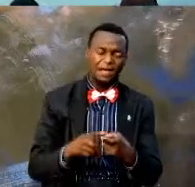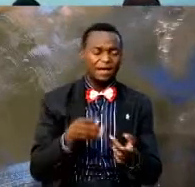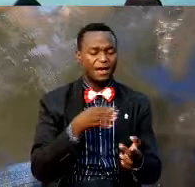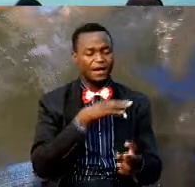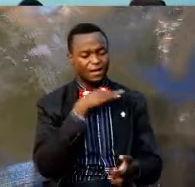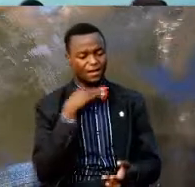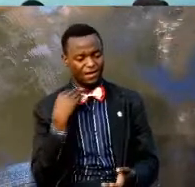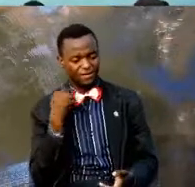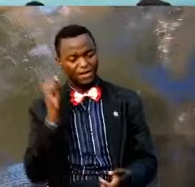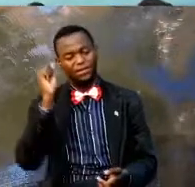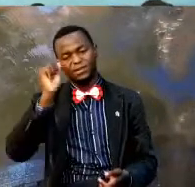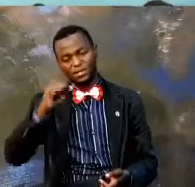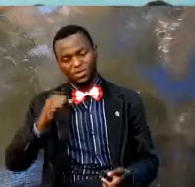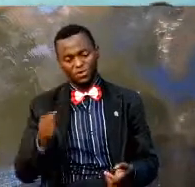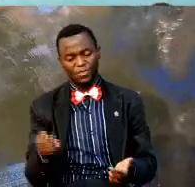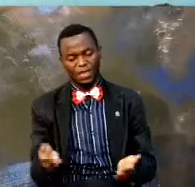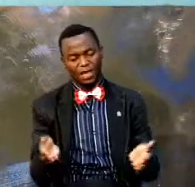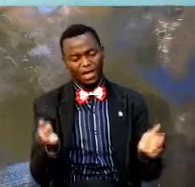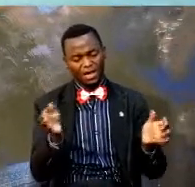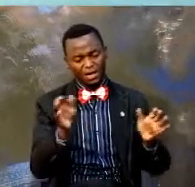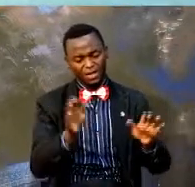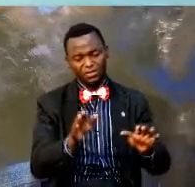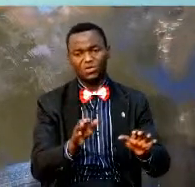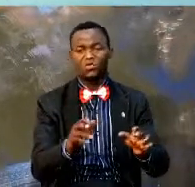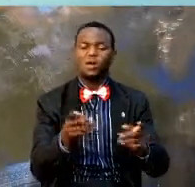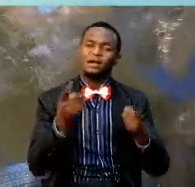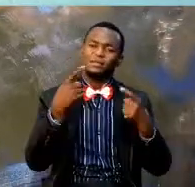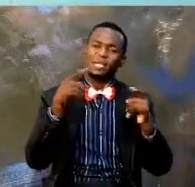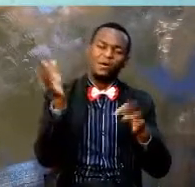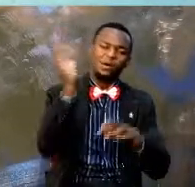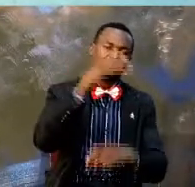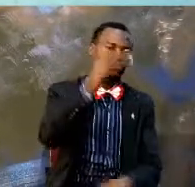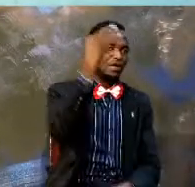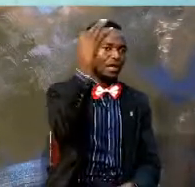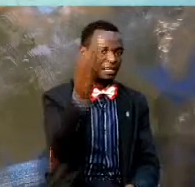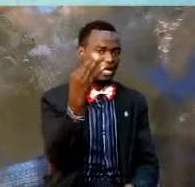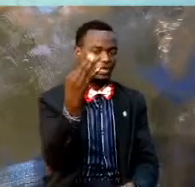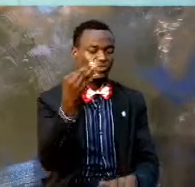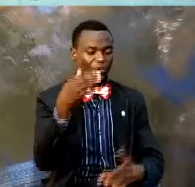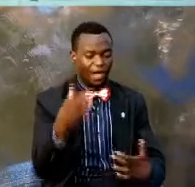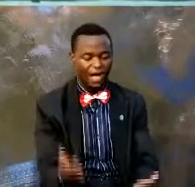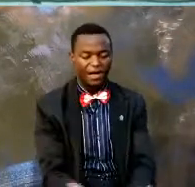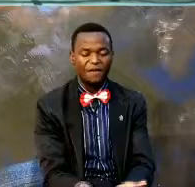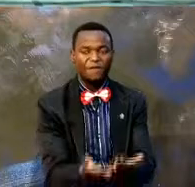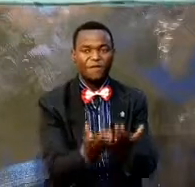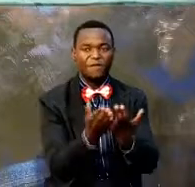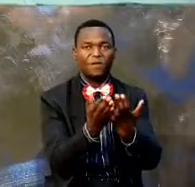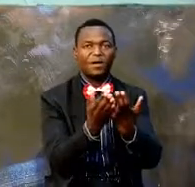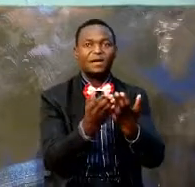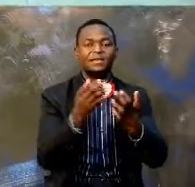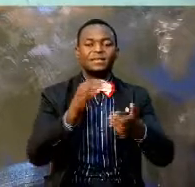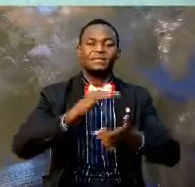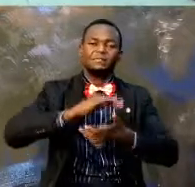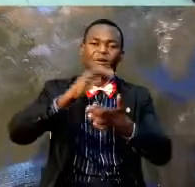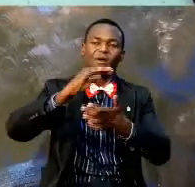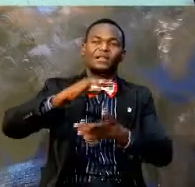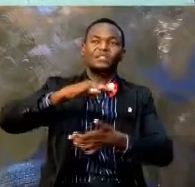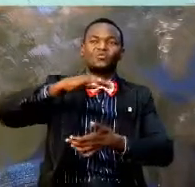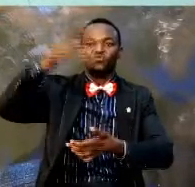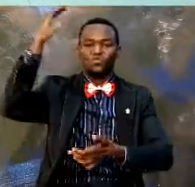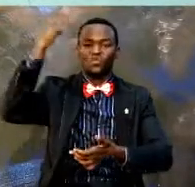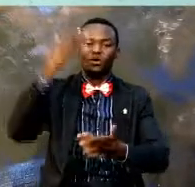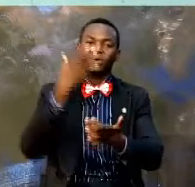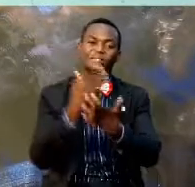roho, ndio akazikwa, sawa, siku ya tatu akafuka. Hii ni zawadi kubwa kwa ajili